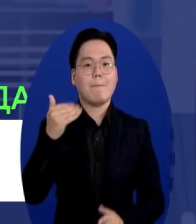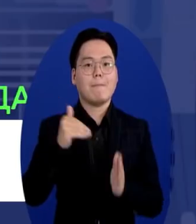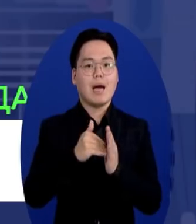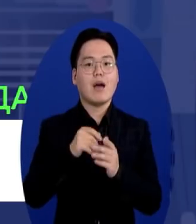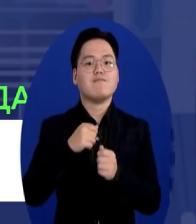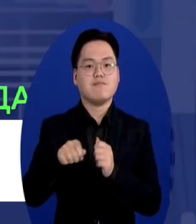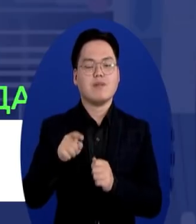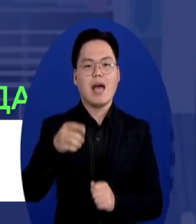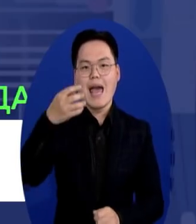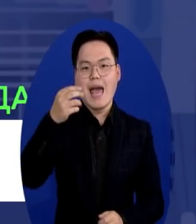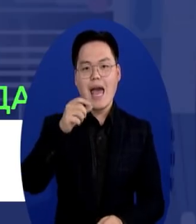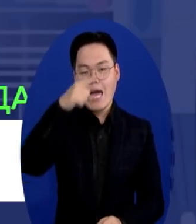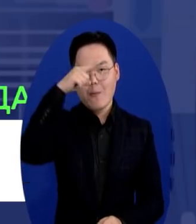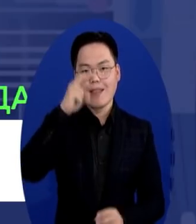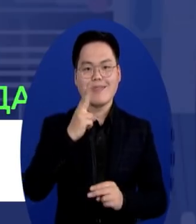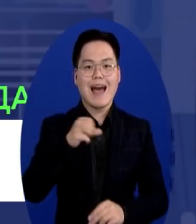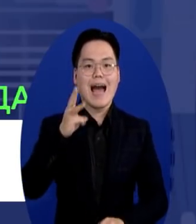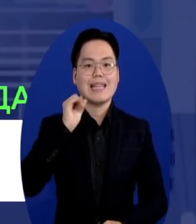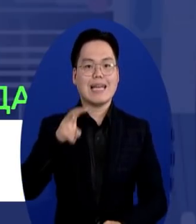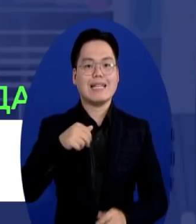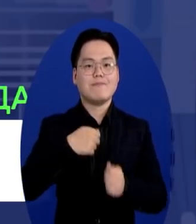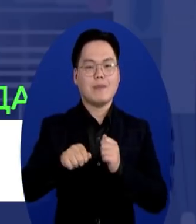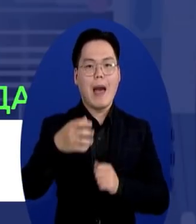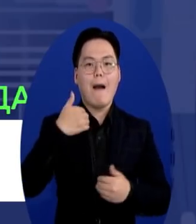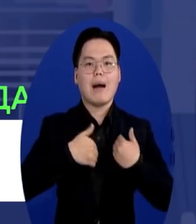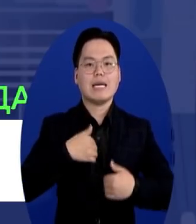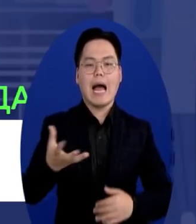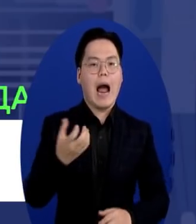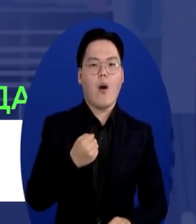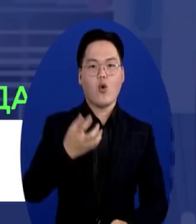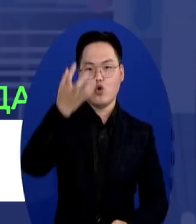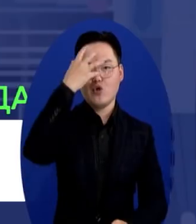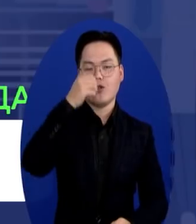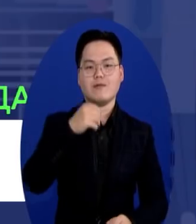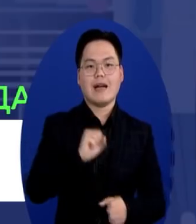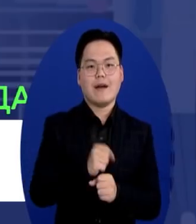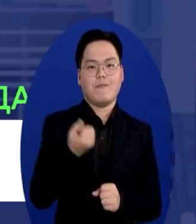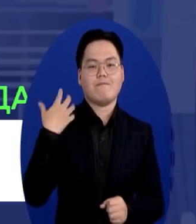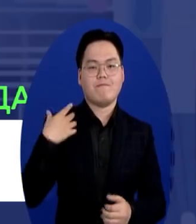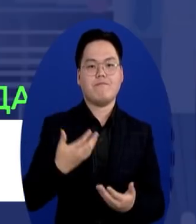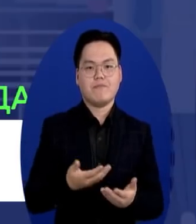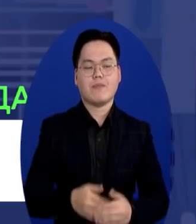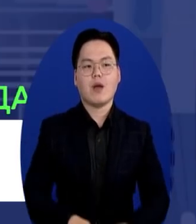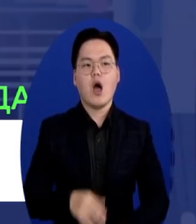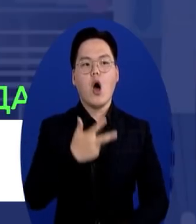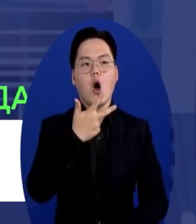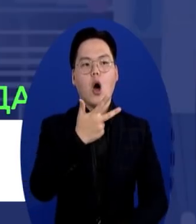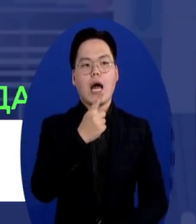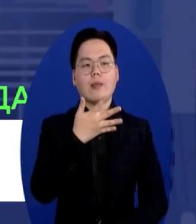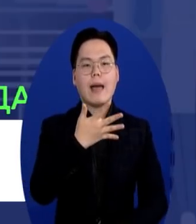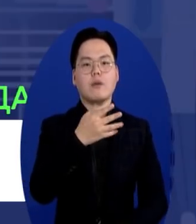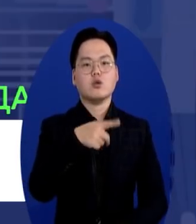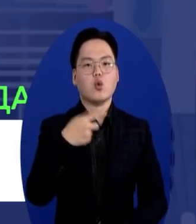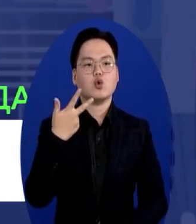сангаас гаргаж багш ажилтнуудаас ямар нэг төлбөр авахгүй. Багш ажилтнууд 18-аас 34, 35-аас 45,